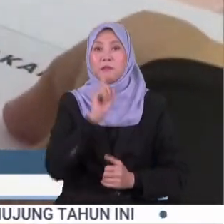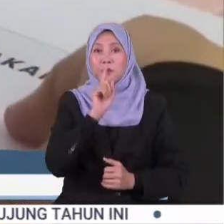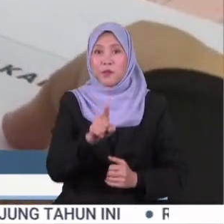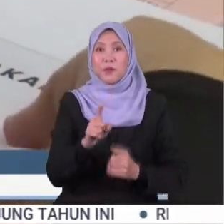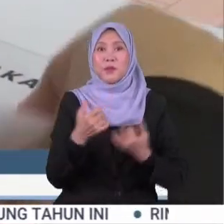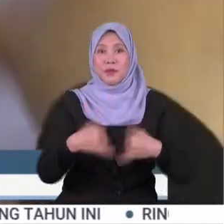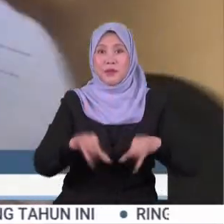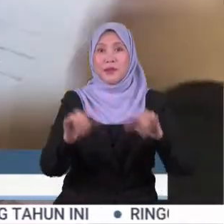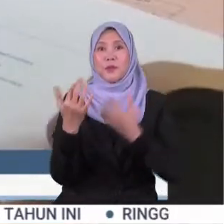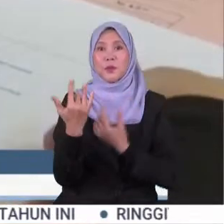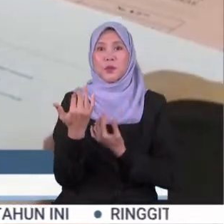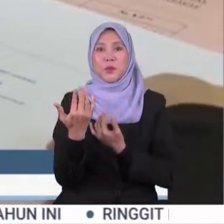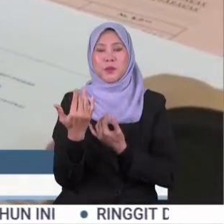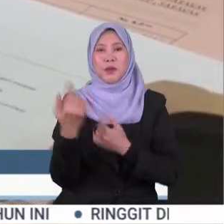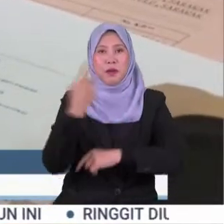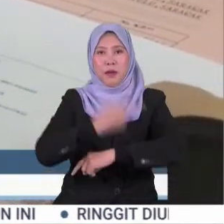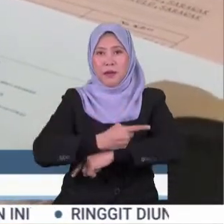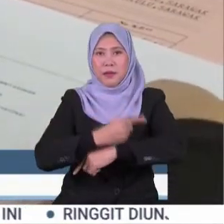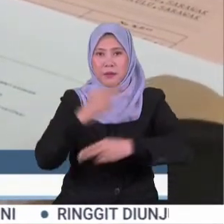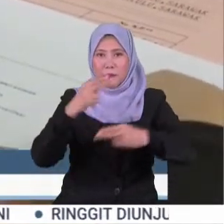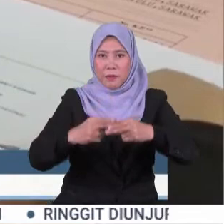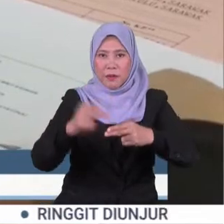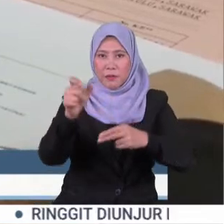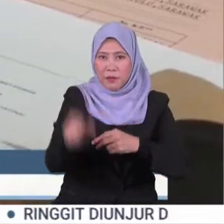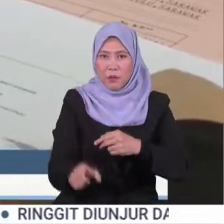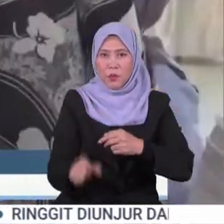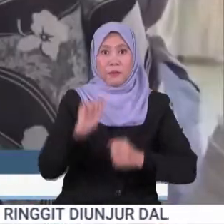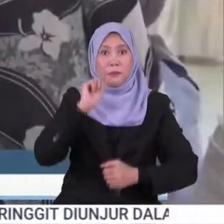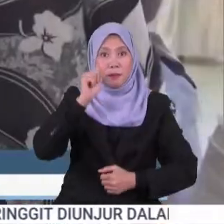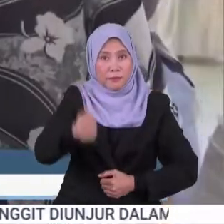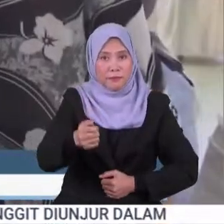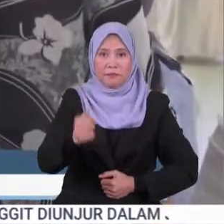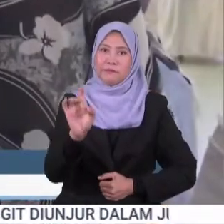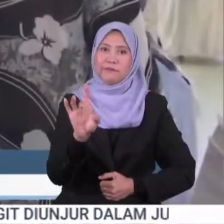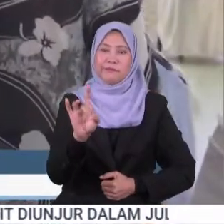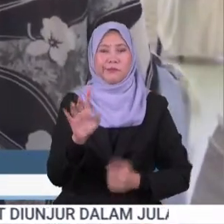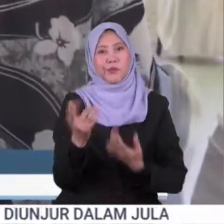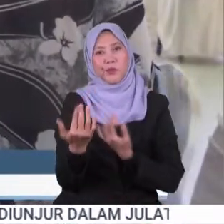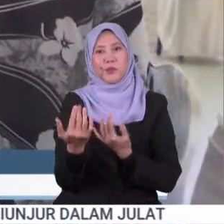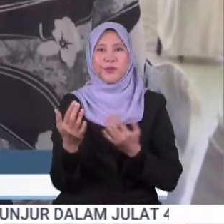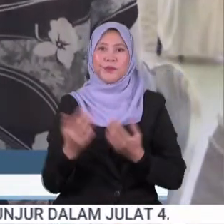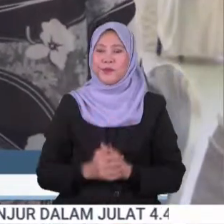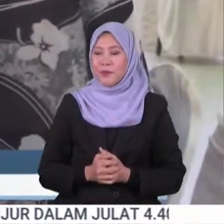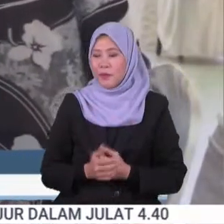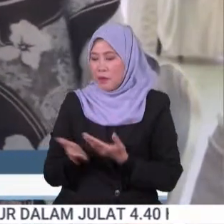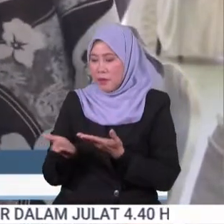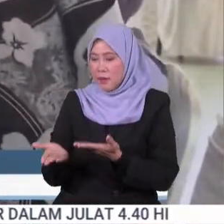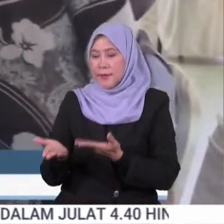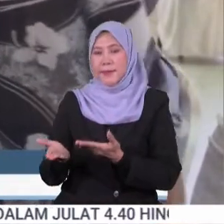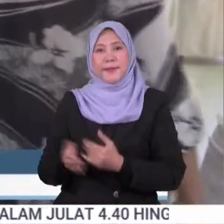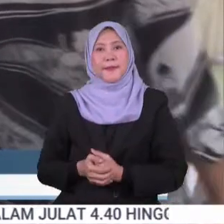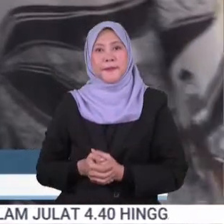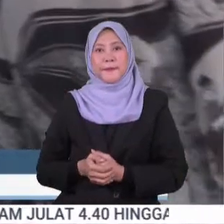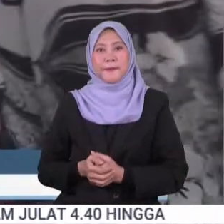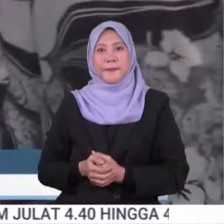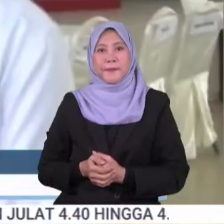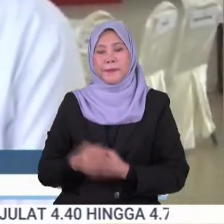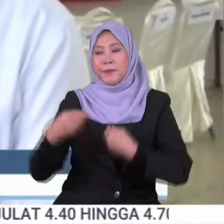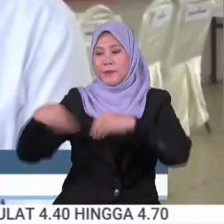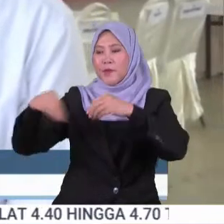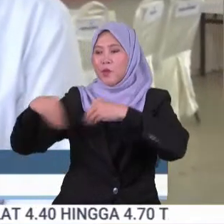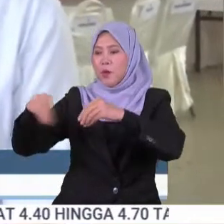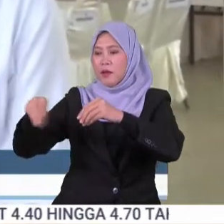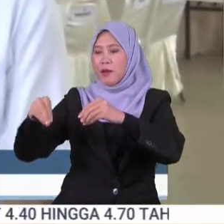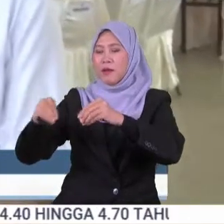hanya menunggu untuk hari penamaan calon, iaitu pada esok hari. Baik tuan, dari segi